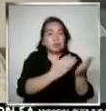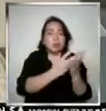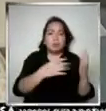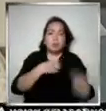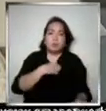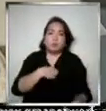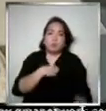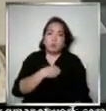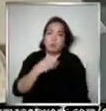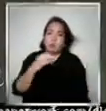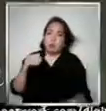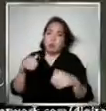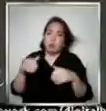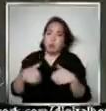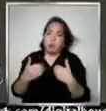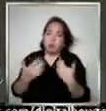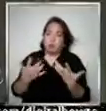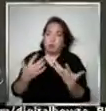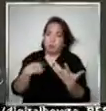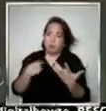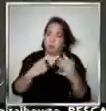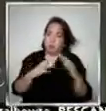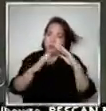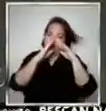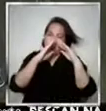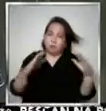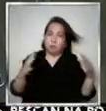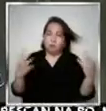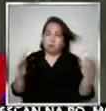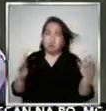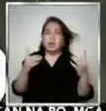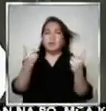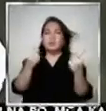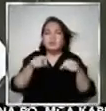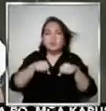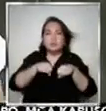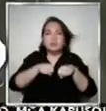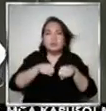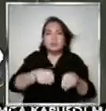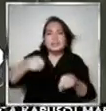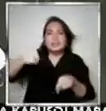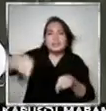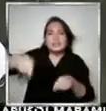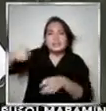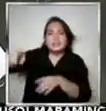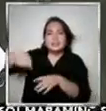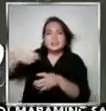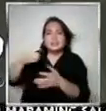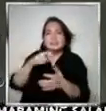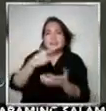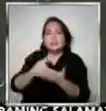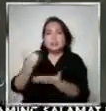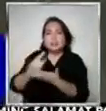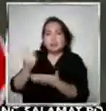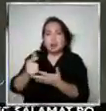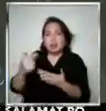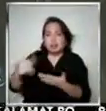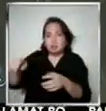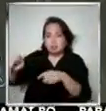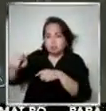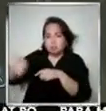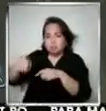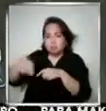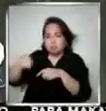tirahan at natutulog lang sa kalsada. Nangangalakal lang po kami. Tapos ngayon, nangamba po kami na ng asawa ko na wala